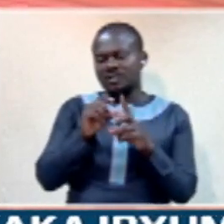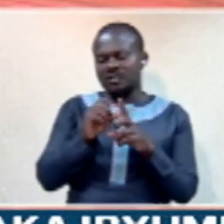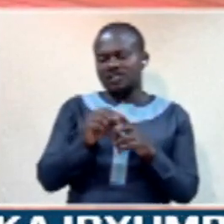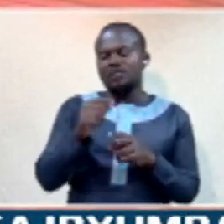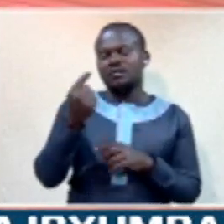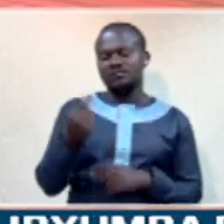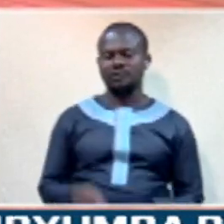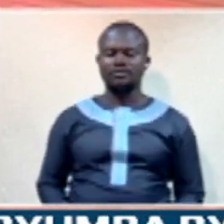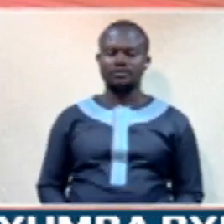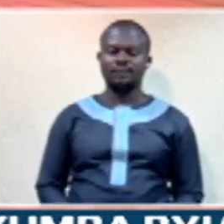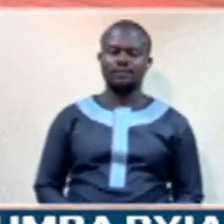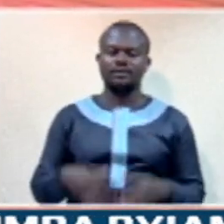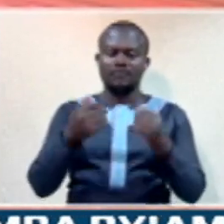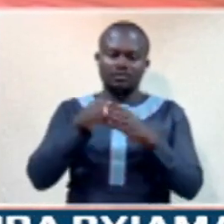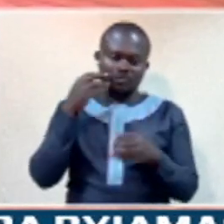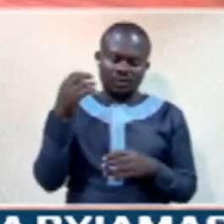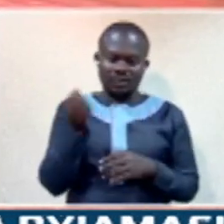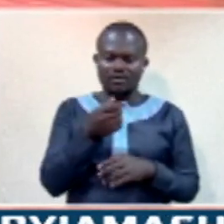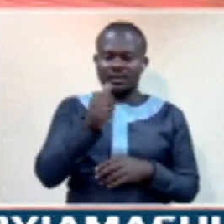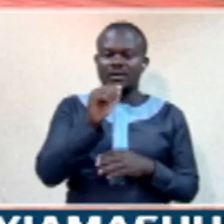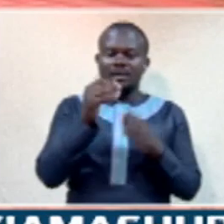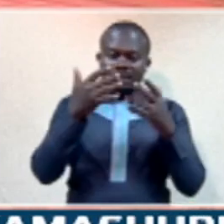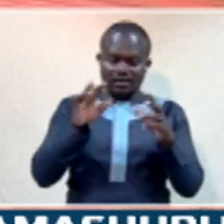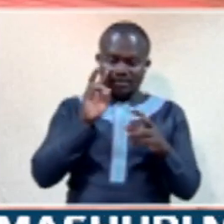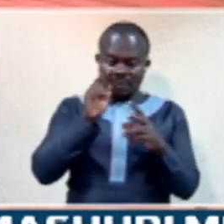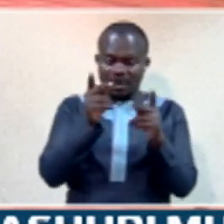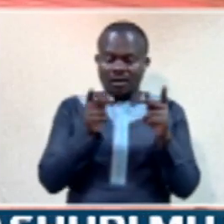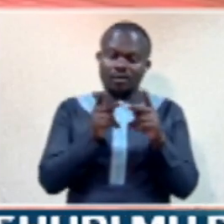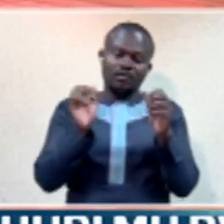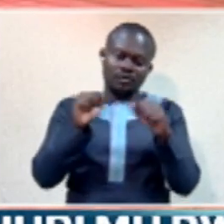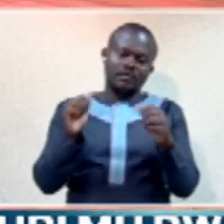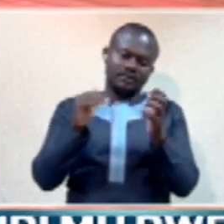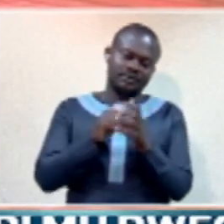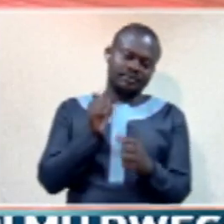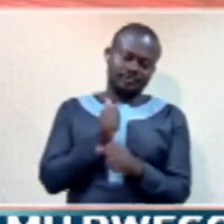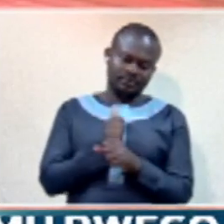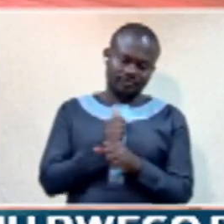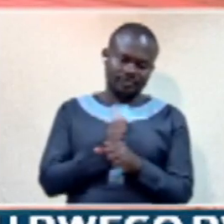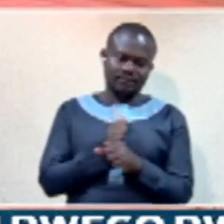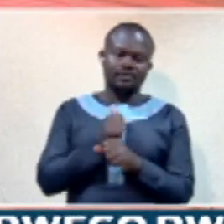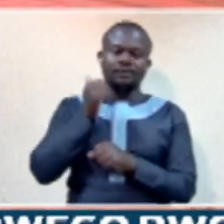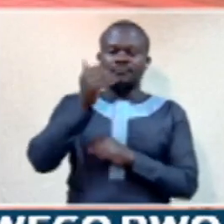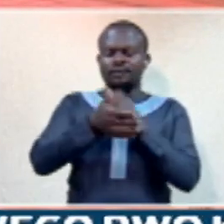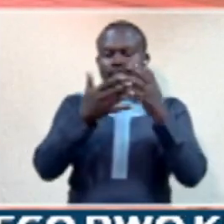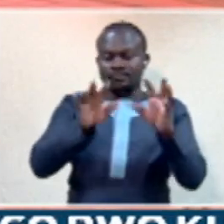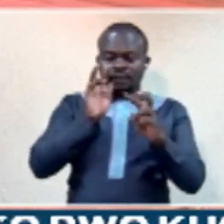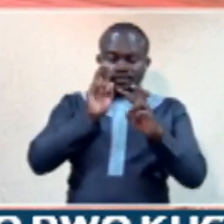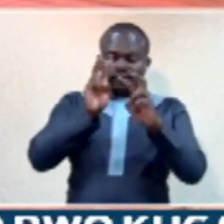bundi muri uku kwezi niho nari maze kubona ahantu ngiye kongera gukorera maze kuhabona